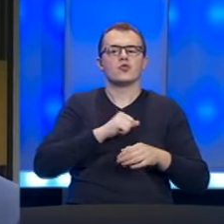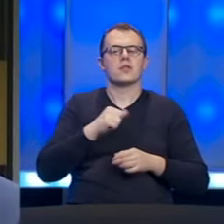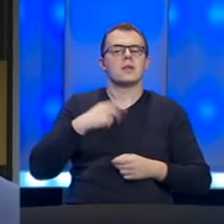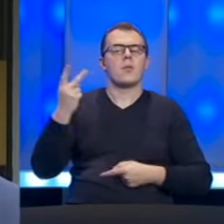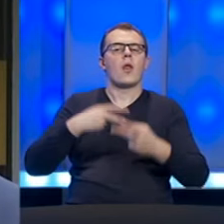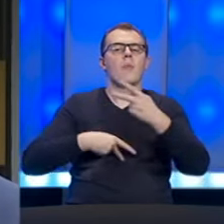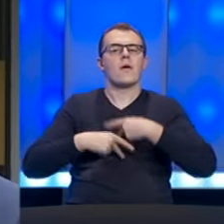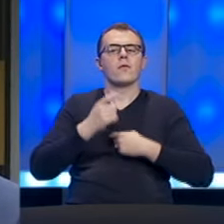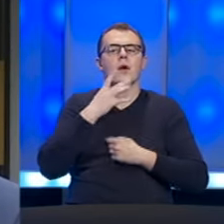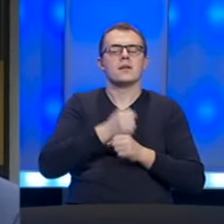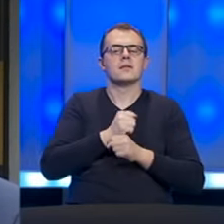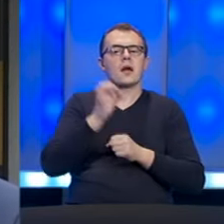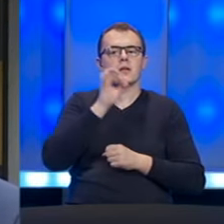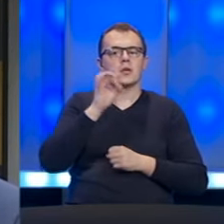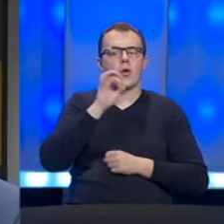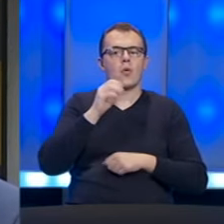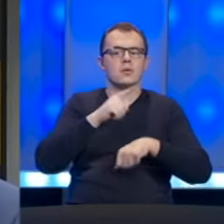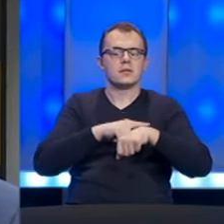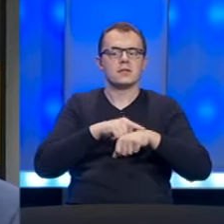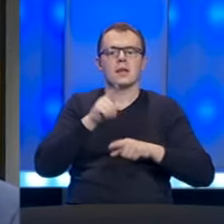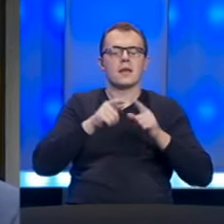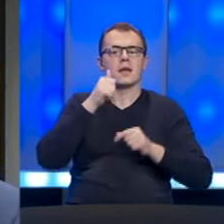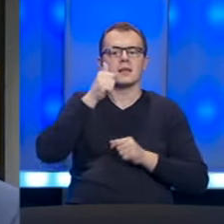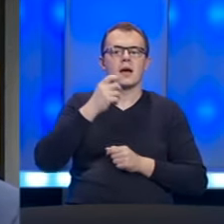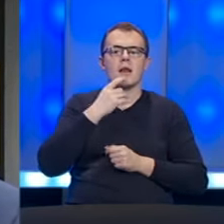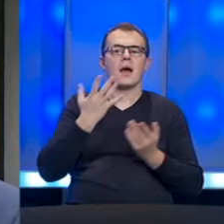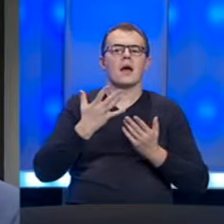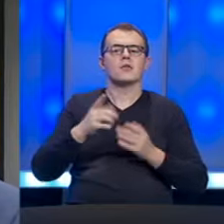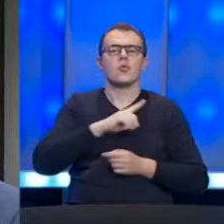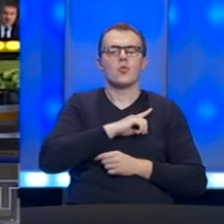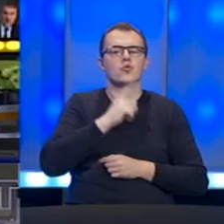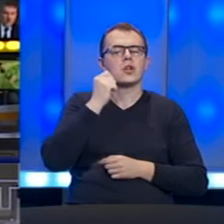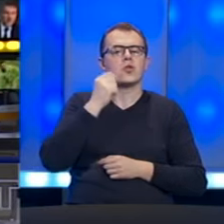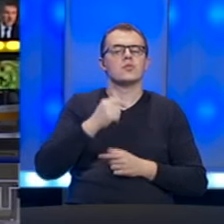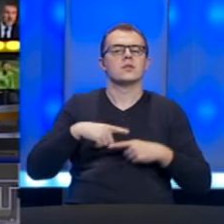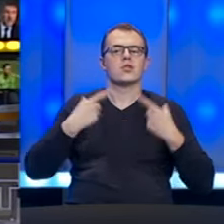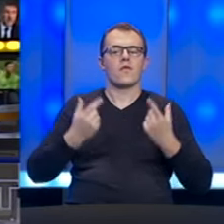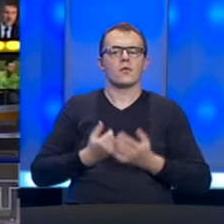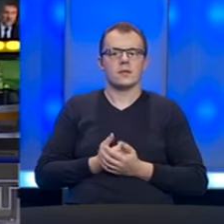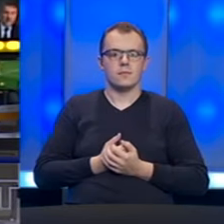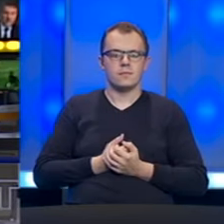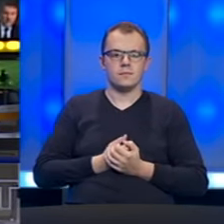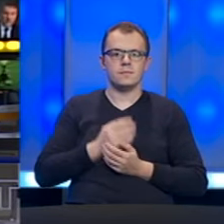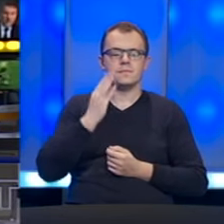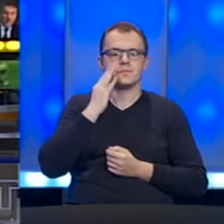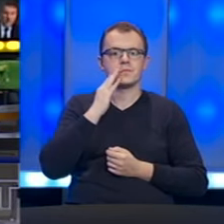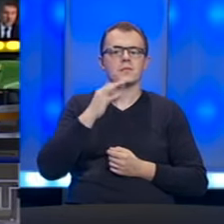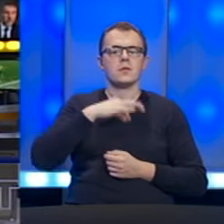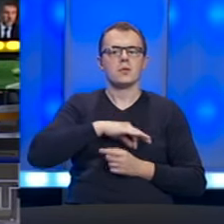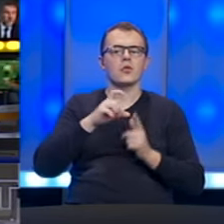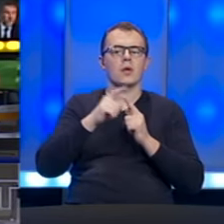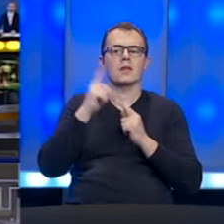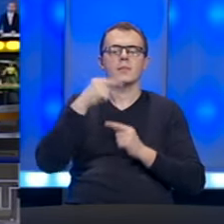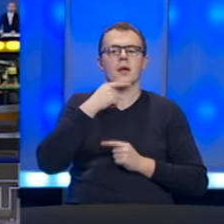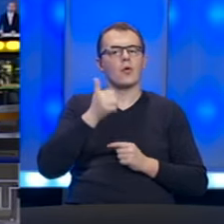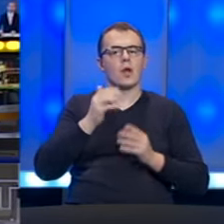nabavku kada se radi u nabavci sata ili dana i kada su ugroženi ljudski životi. Američki predsjednik Donald Trump rekao je da